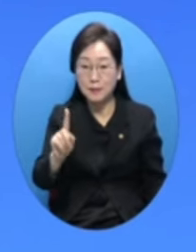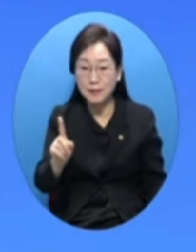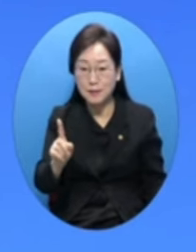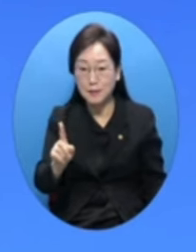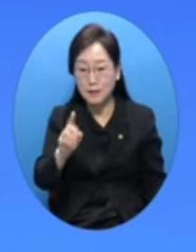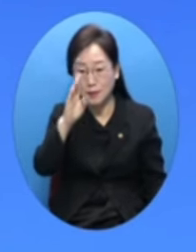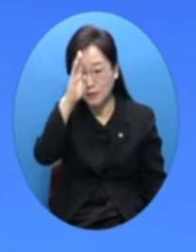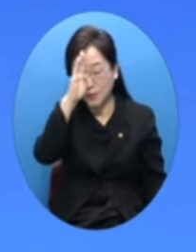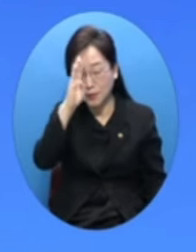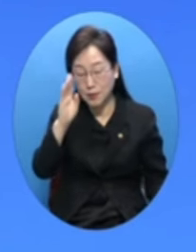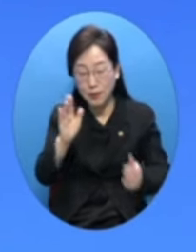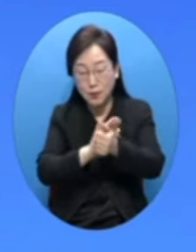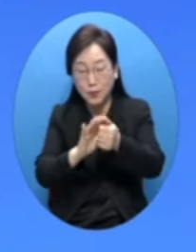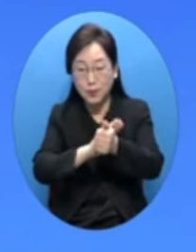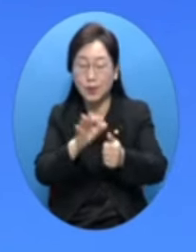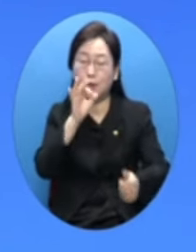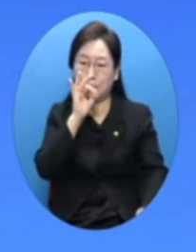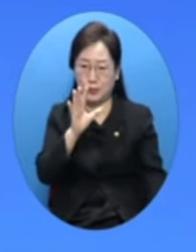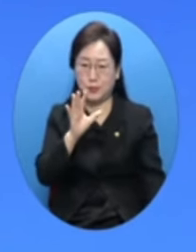불체병입니다.